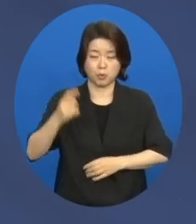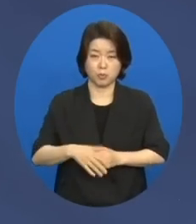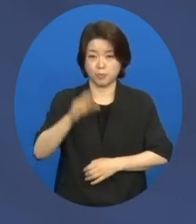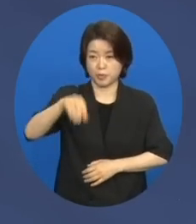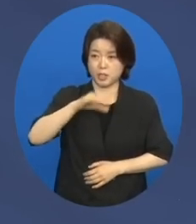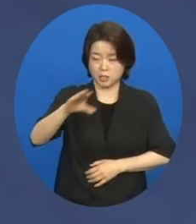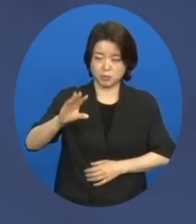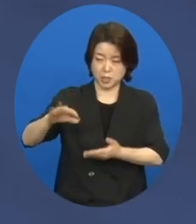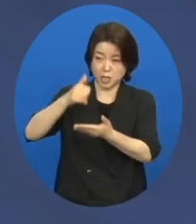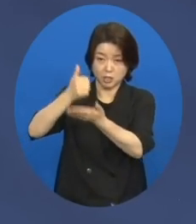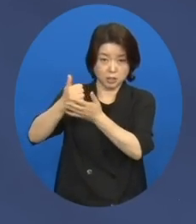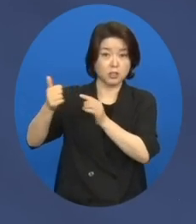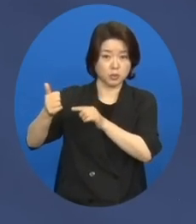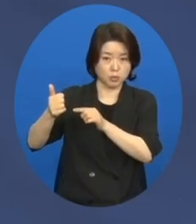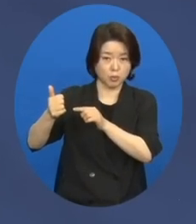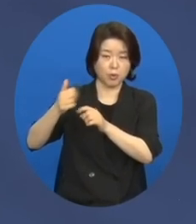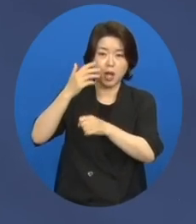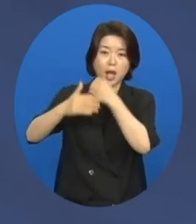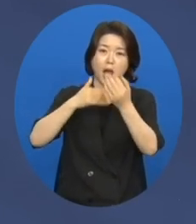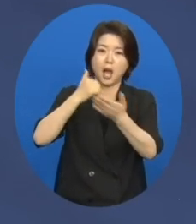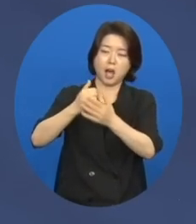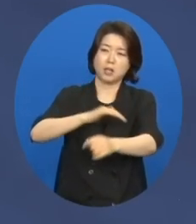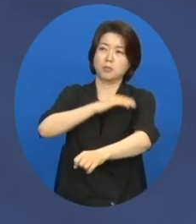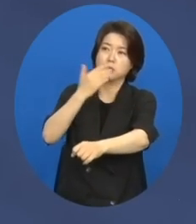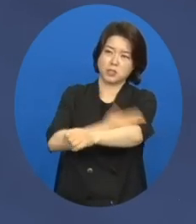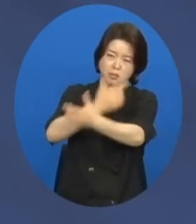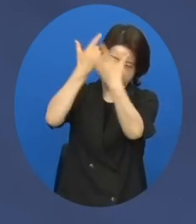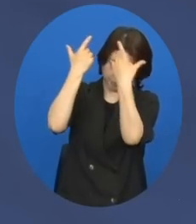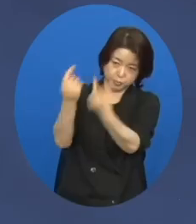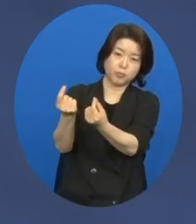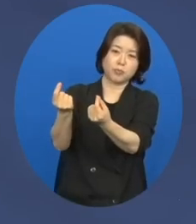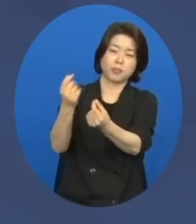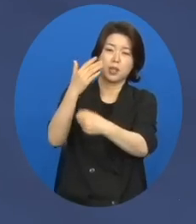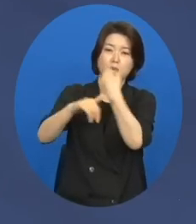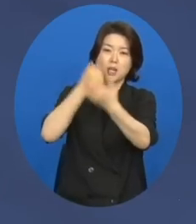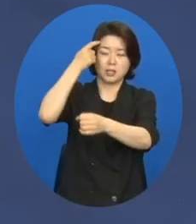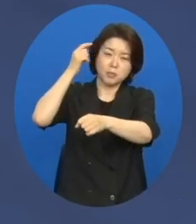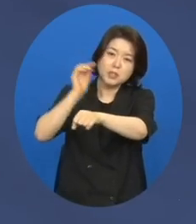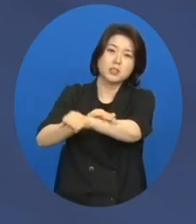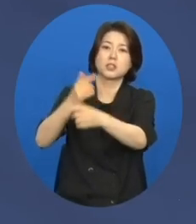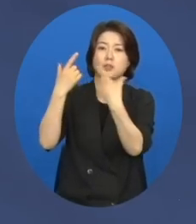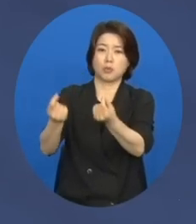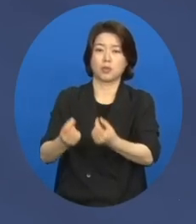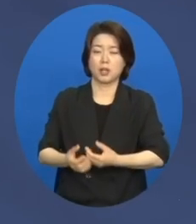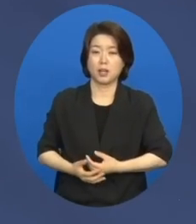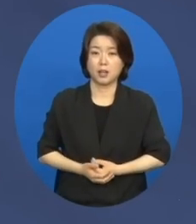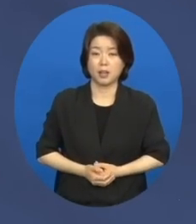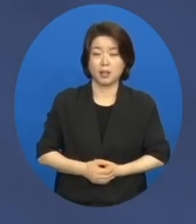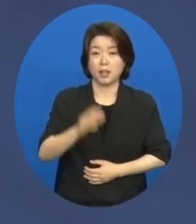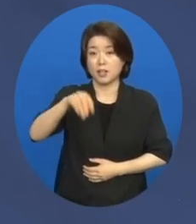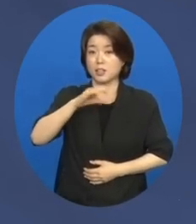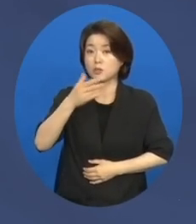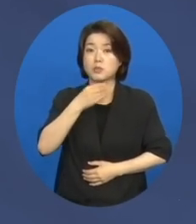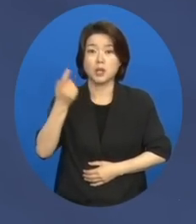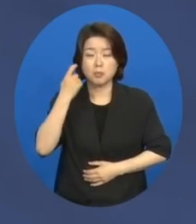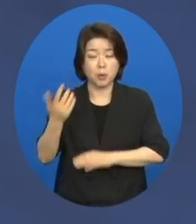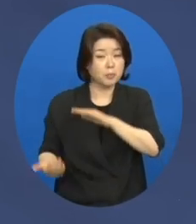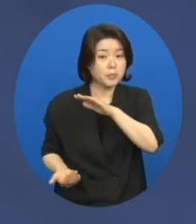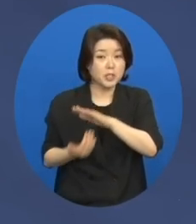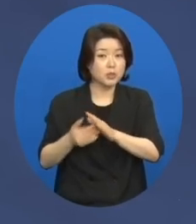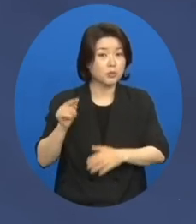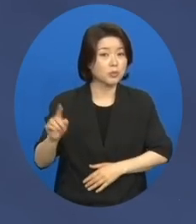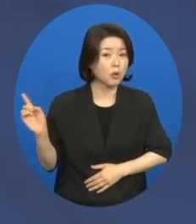십자가의 그리스도는 하나님의 능력이요 하나님의 지혜니라. 그러니까 십자가 복음을 통해서 이룰 수 있는